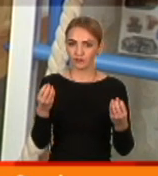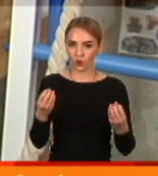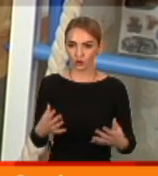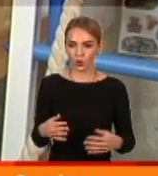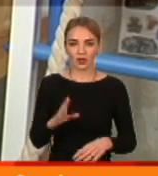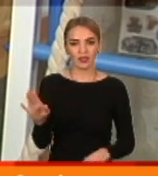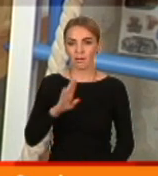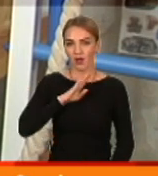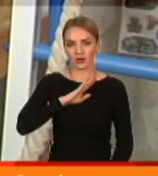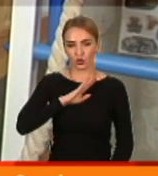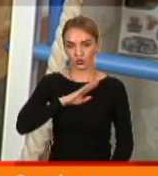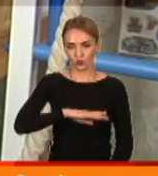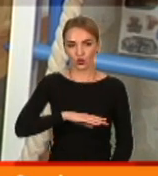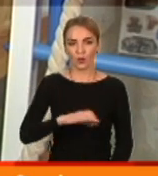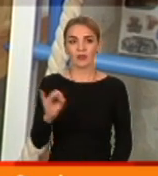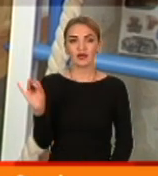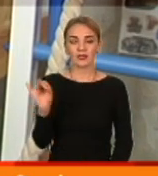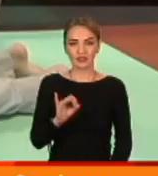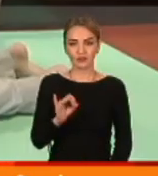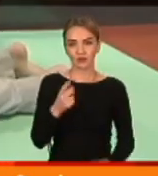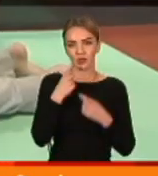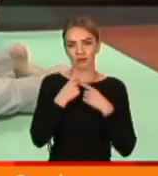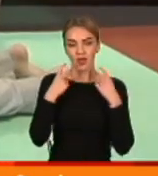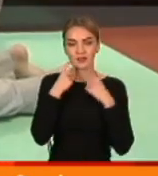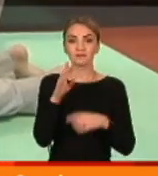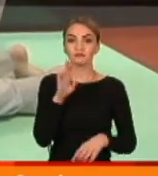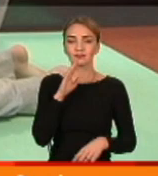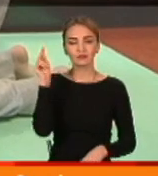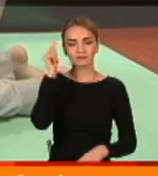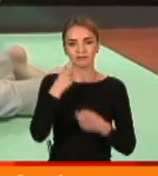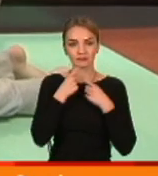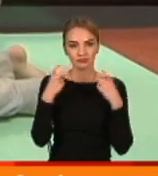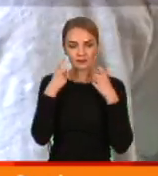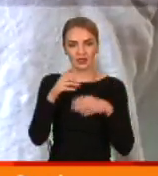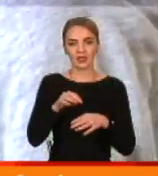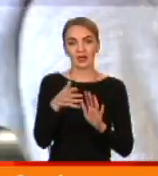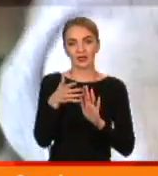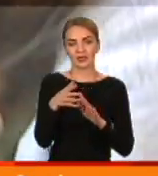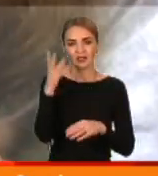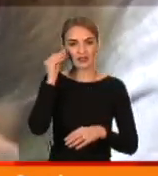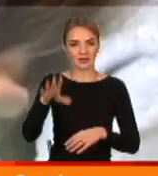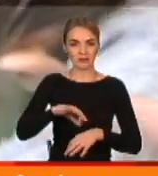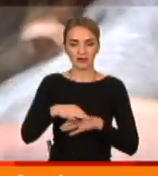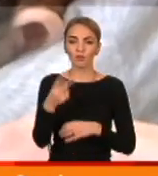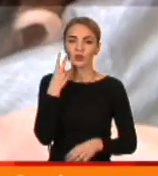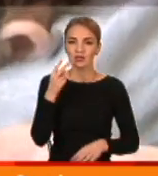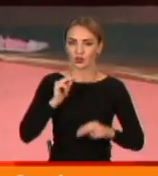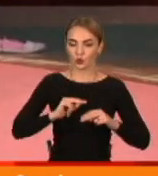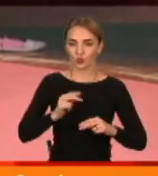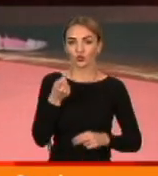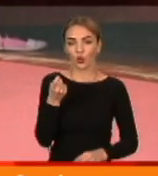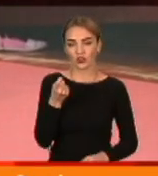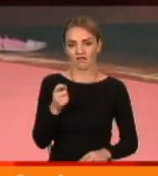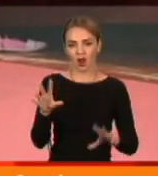не падати духом і улибатися. Вона навчилася посміхатися крізь біль. Для неї це постійний труд, бодай трохи